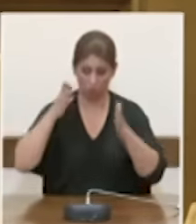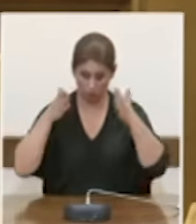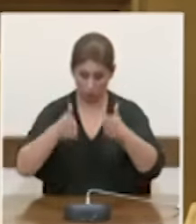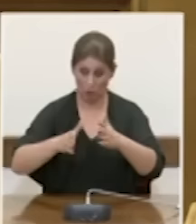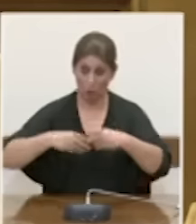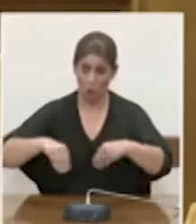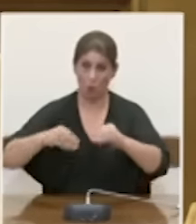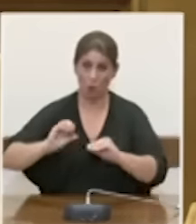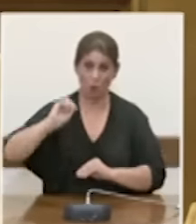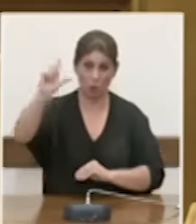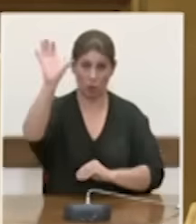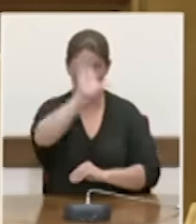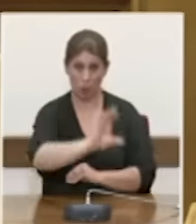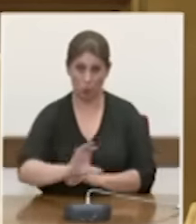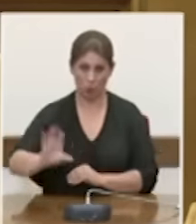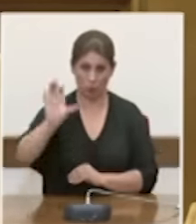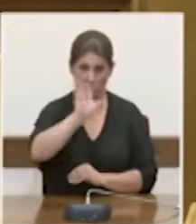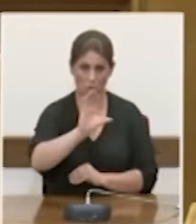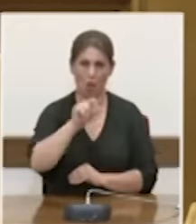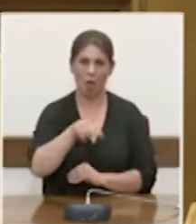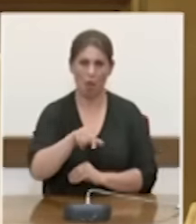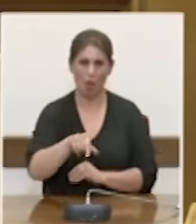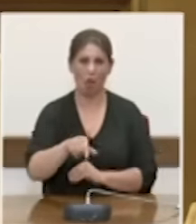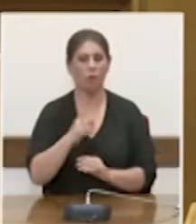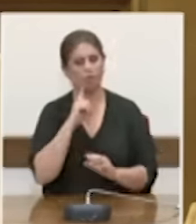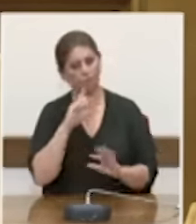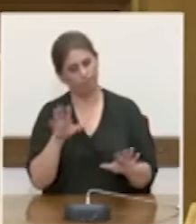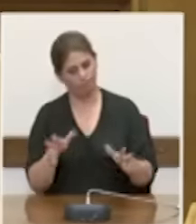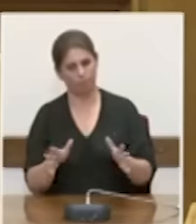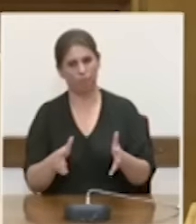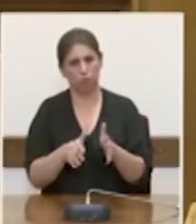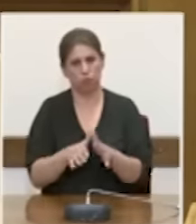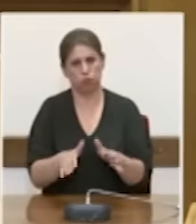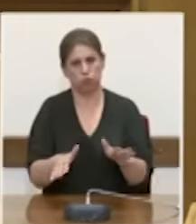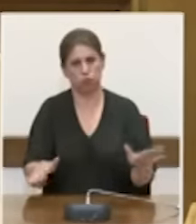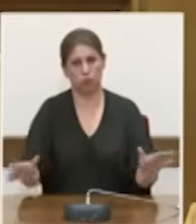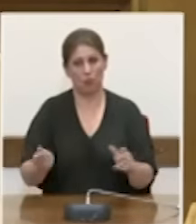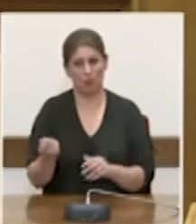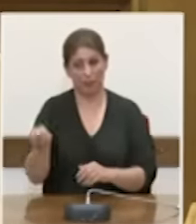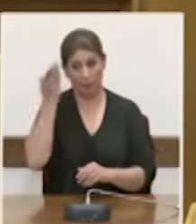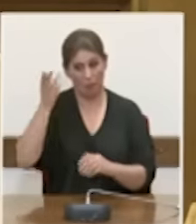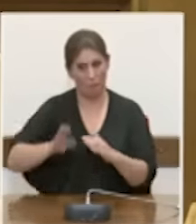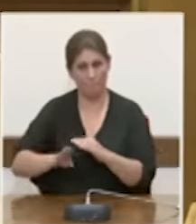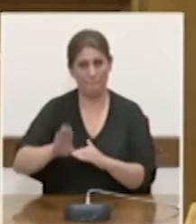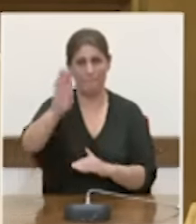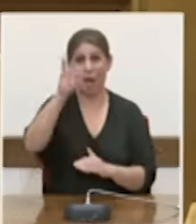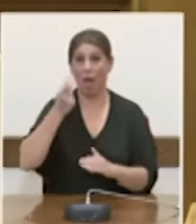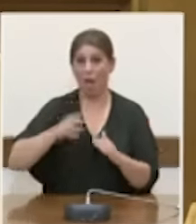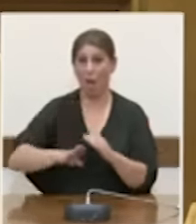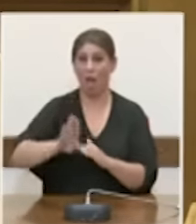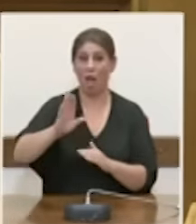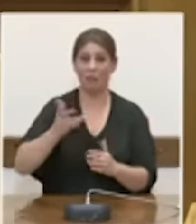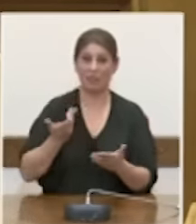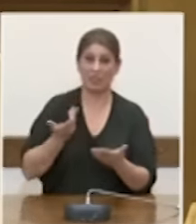και τον τουρισμό, η οποία προφανώς πρόχνει και τις τιμές προς τα πάνω, αφού αυξάνει τη ζήτηση